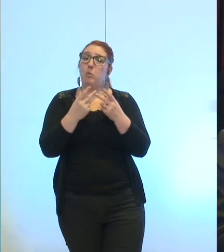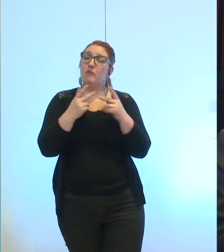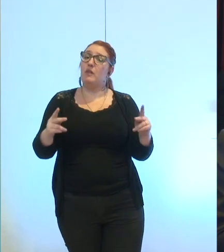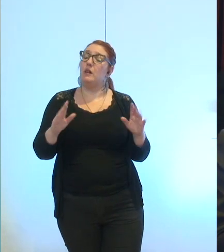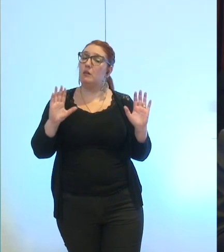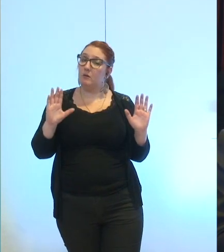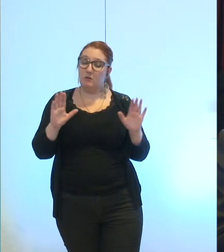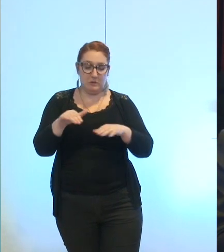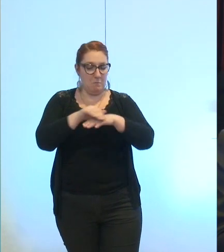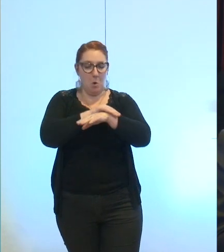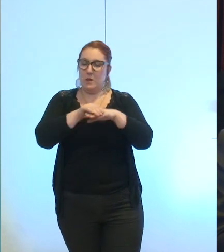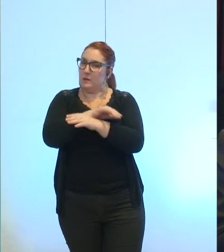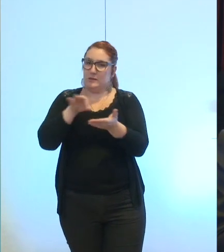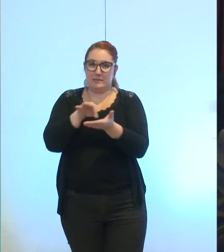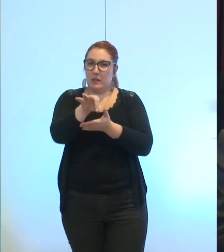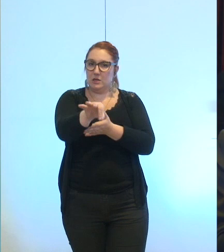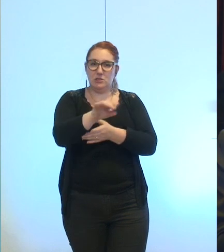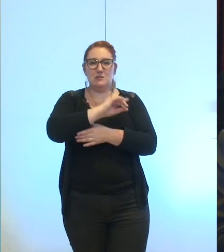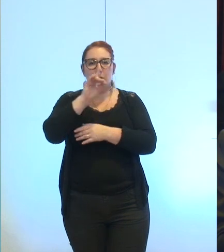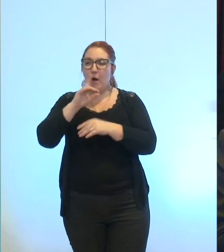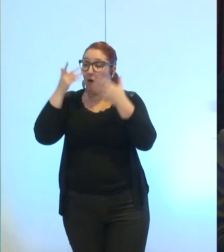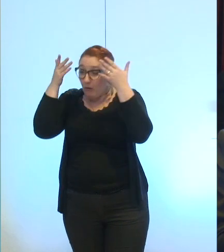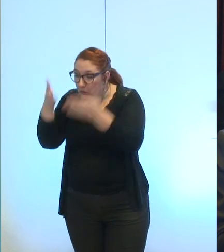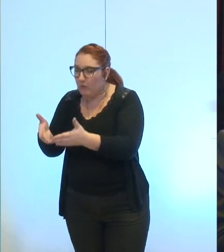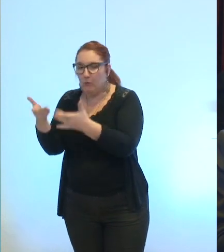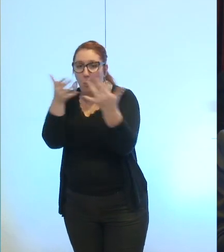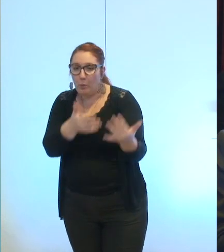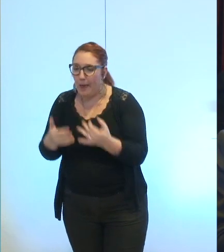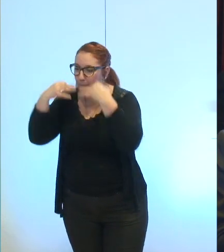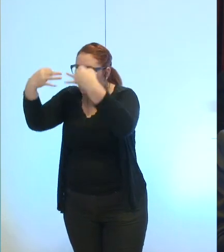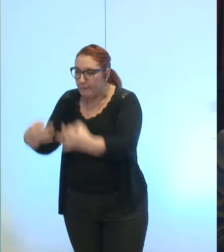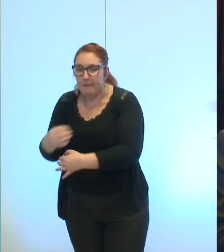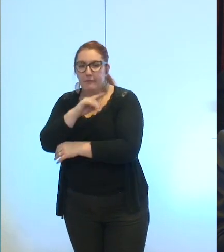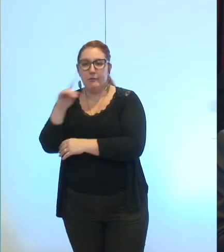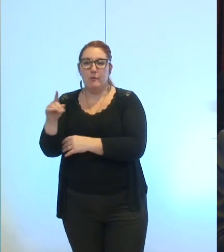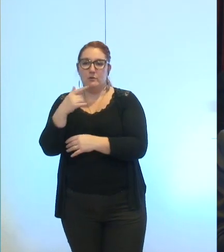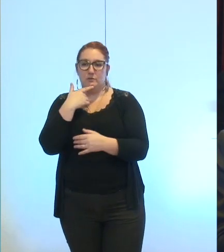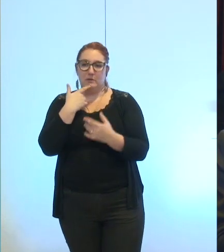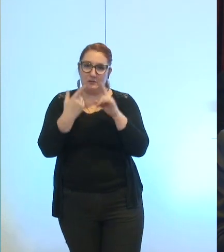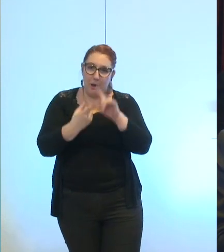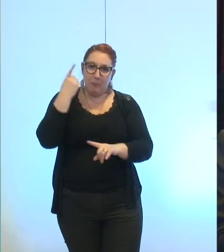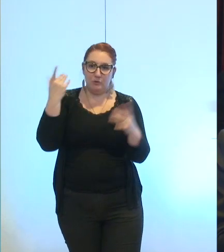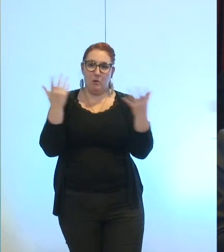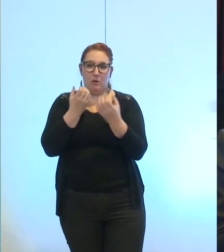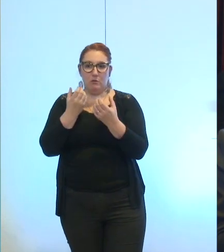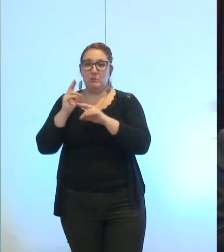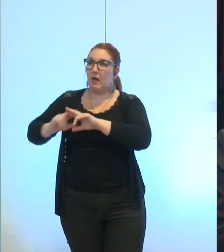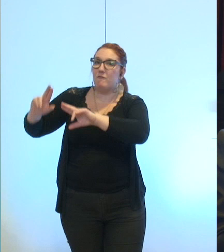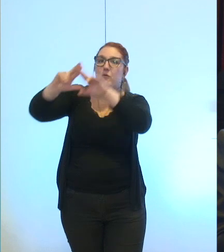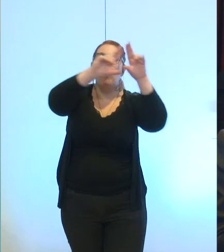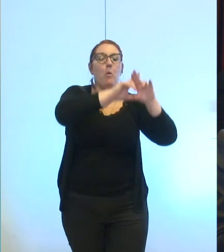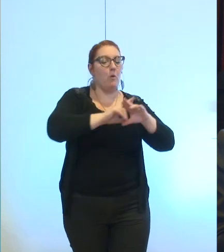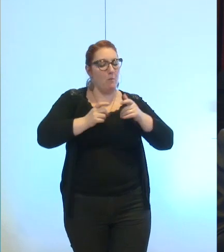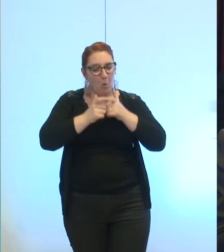choix politique et pas seulement comptable de jouer sur lesffet levier que pouvait déclencher les travaux réalisés par la